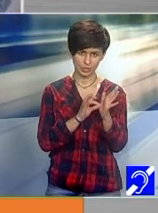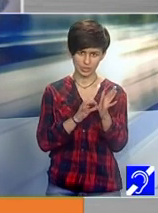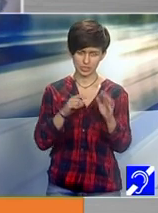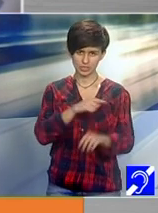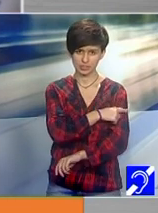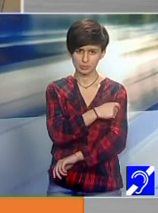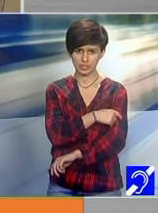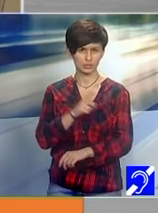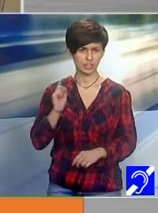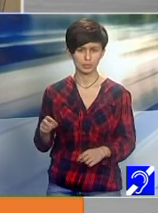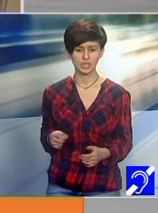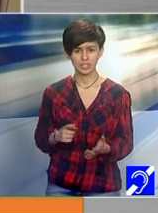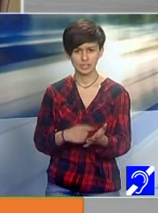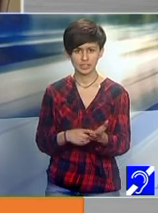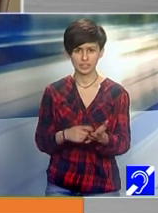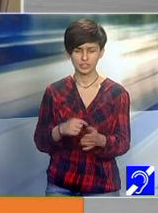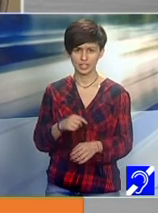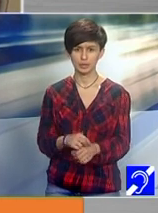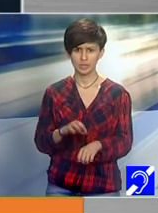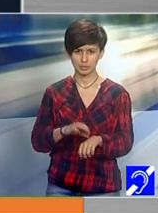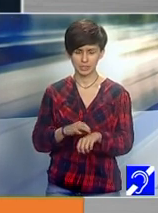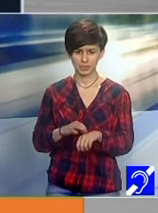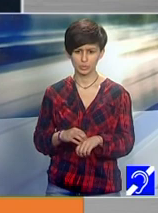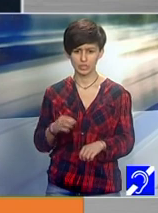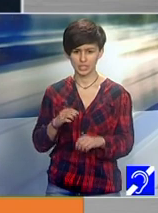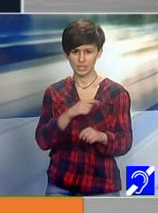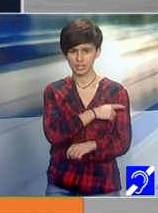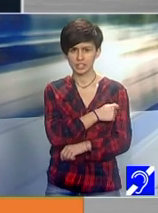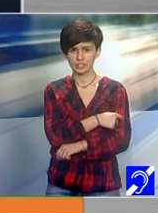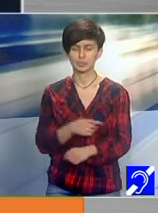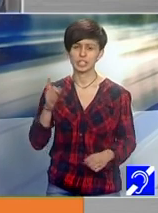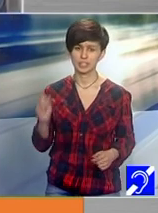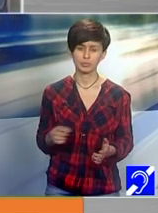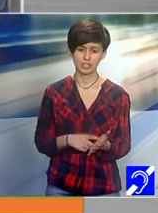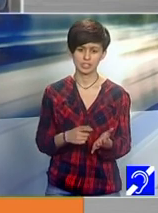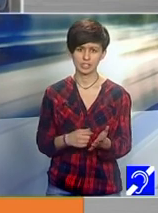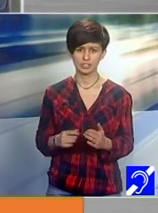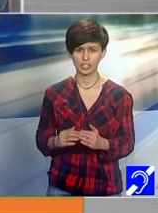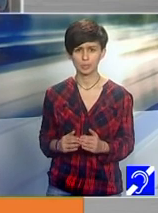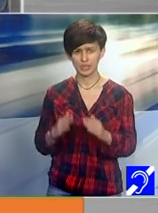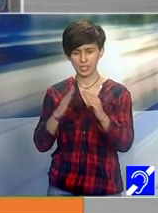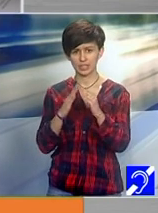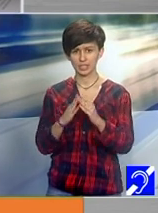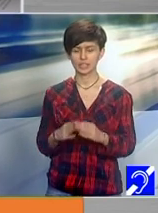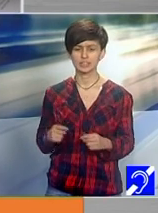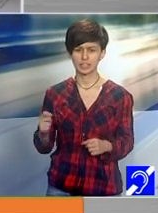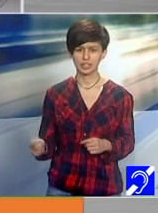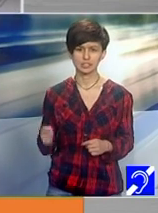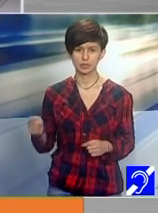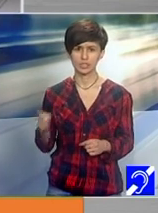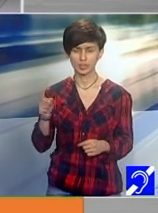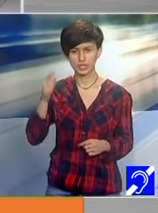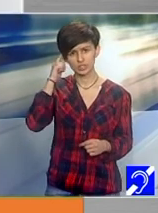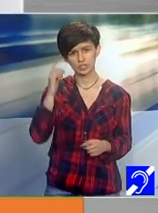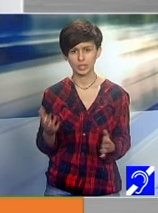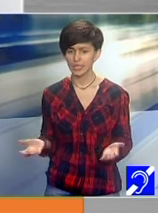le cereți medicului din spital, trebuie să le cereți asiguratorului. Noi trebuie să ne știm care ne sunt obligațiile și drepturile din contractul